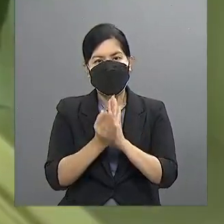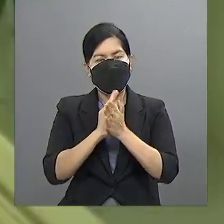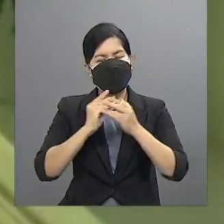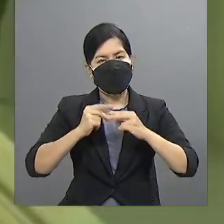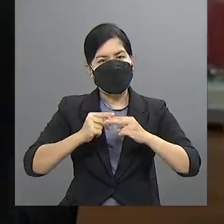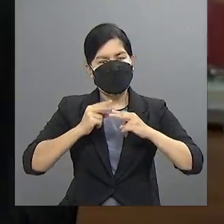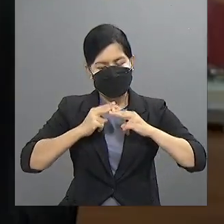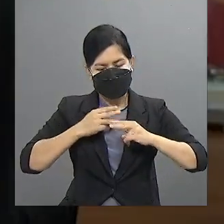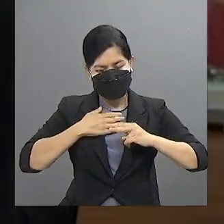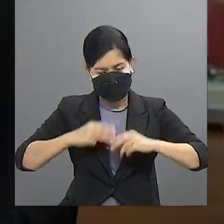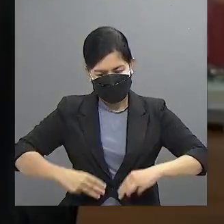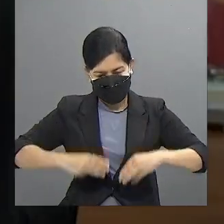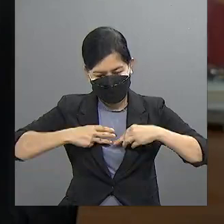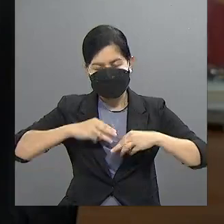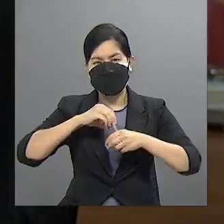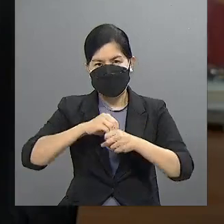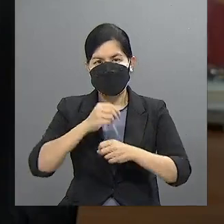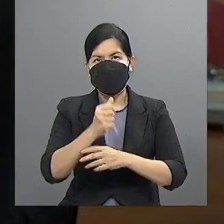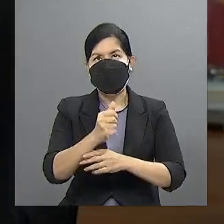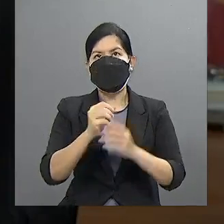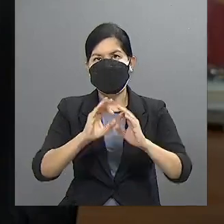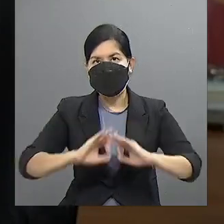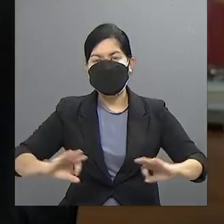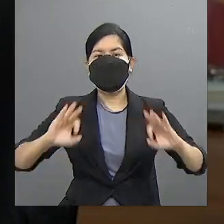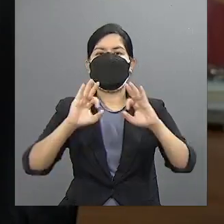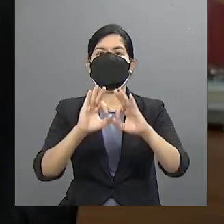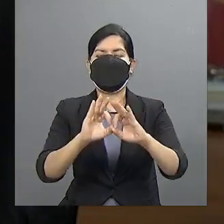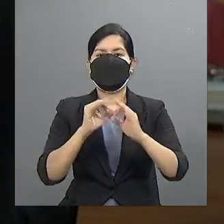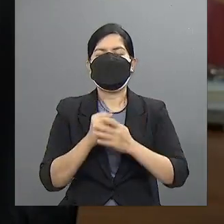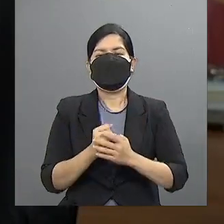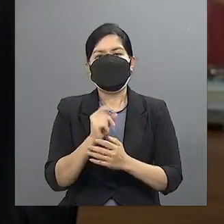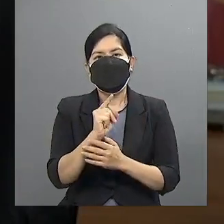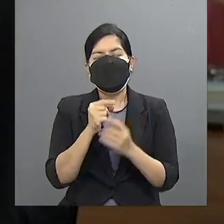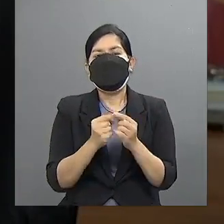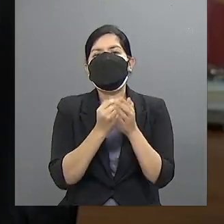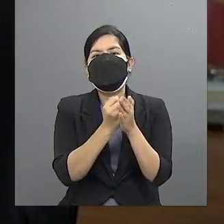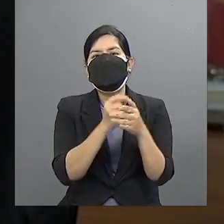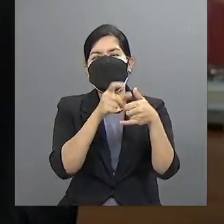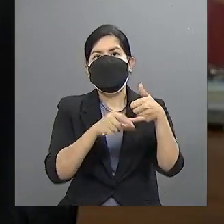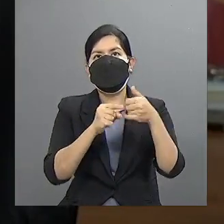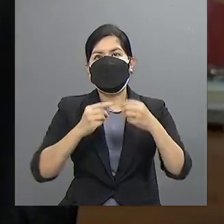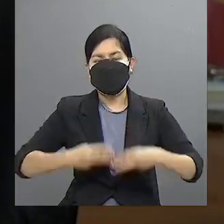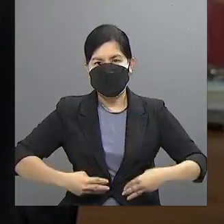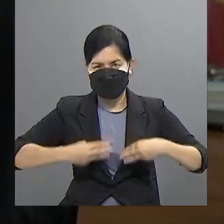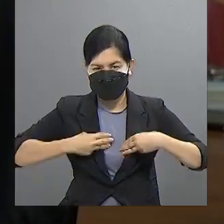วตนของเขามันสำคัญยังไงก็สำคัญมากพอที่จะช่วยชีวิตคนคนหนึ่งได้ค่ะ